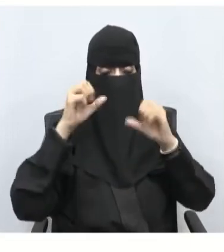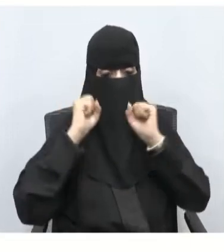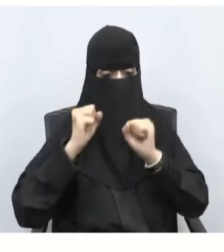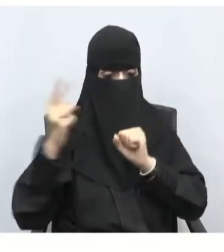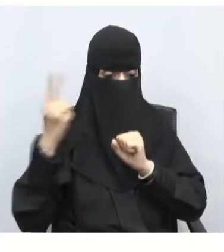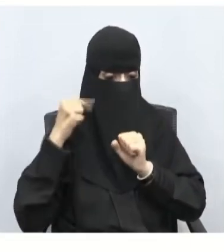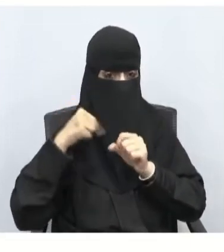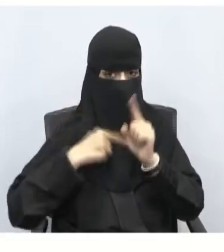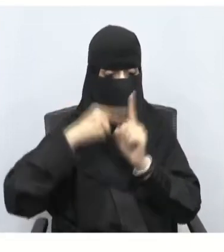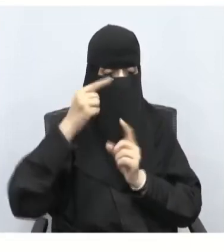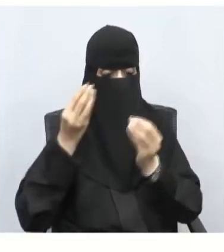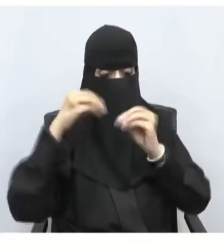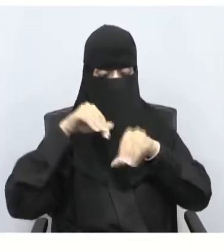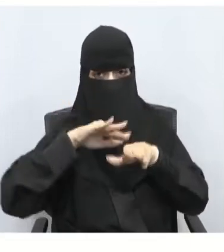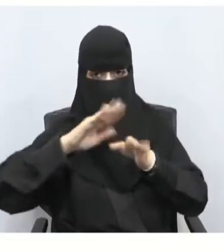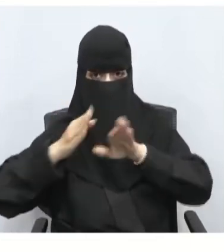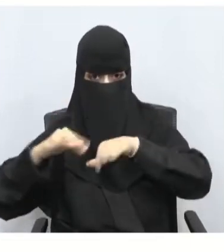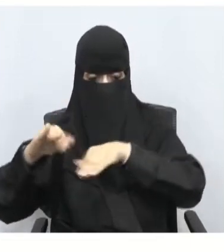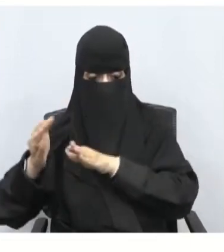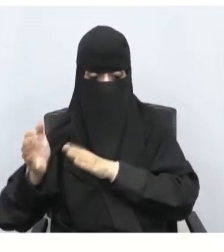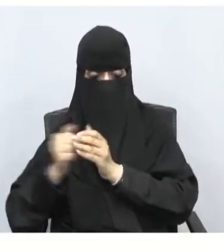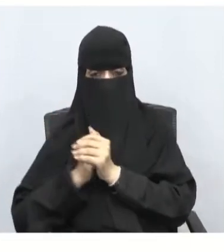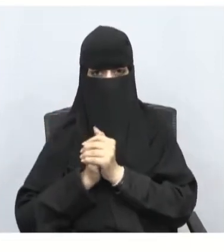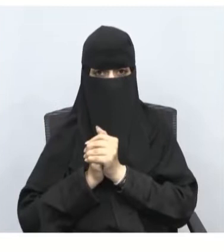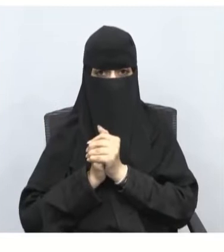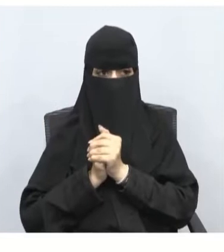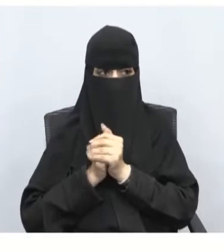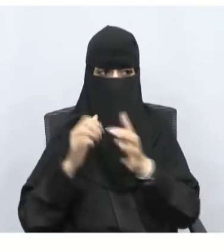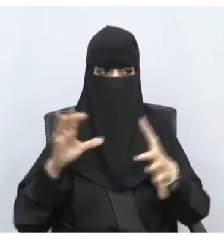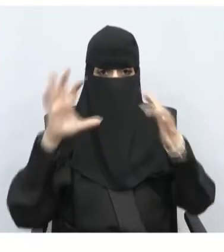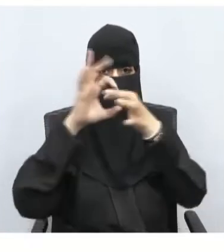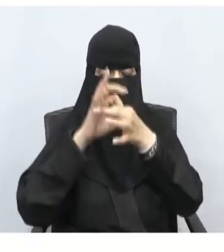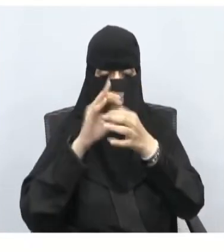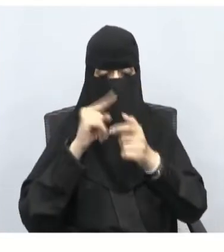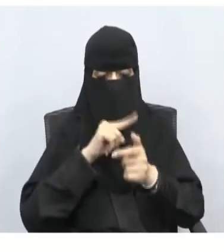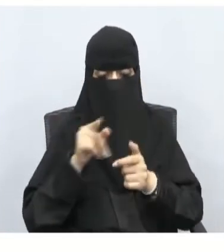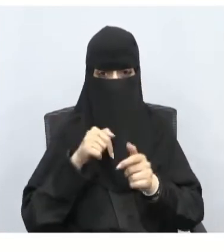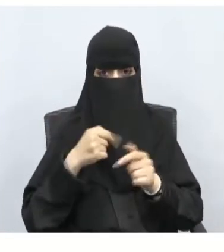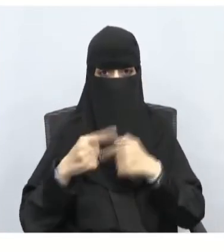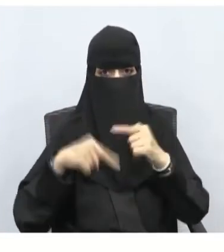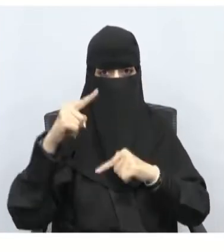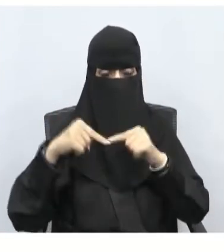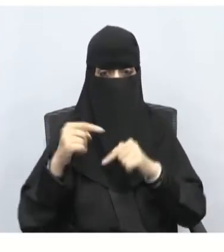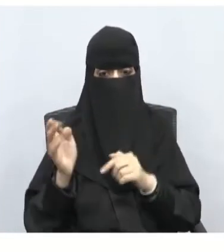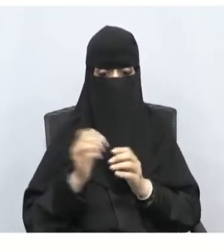تزداد شدة الصوت بزيادة سعة الموجة، والعلاقة طردية.